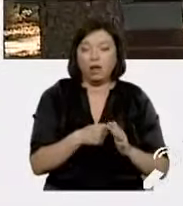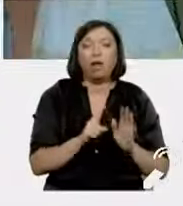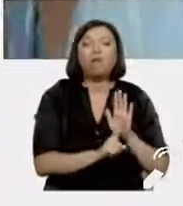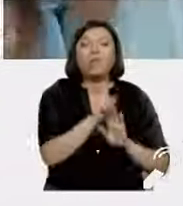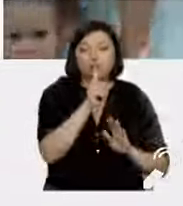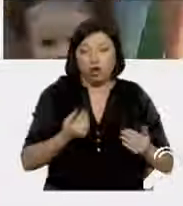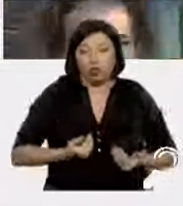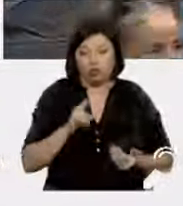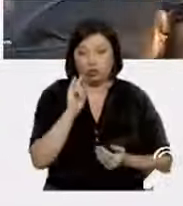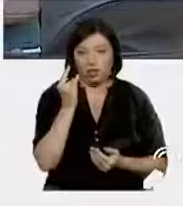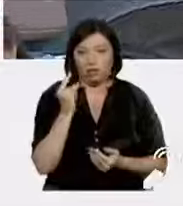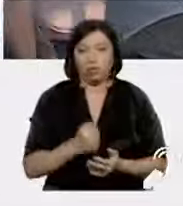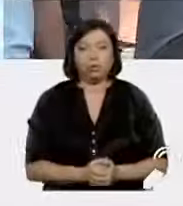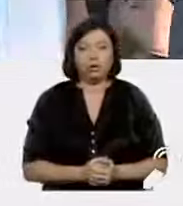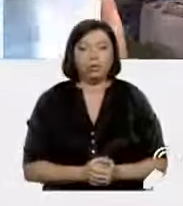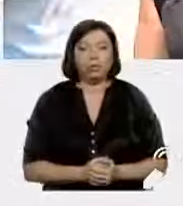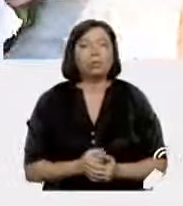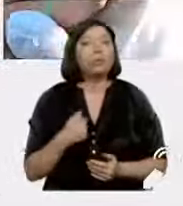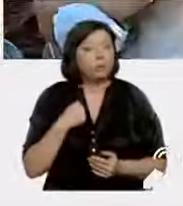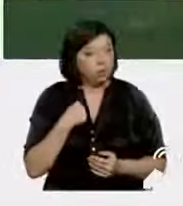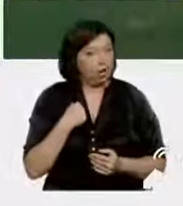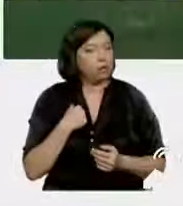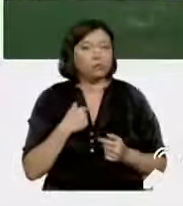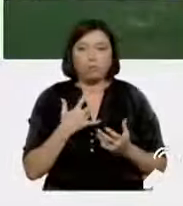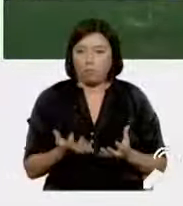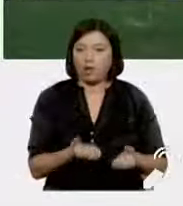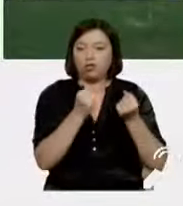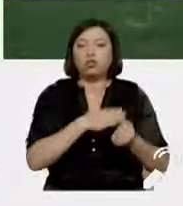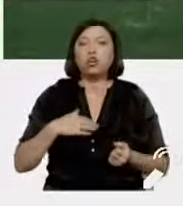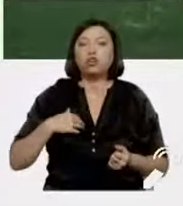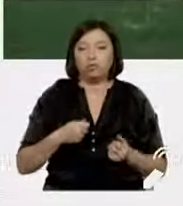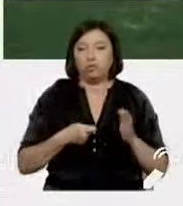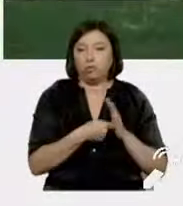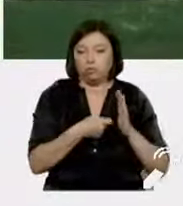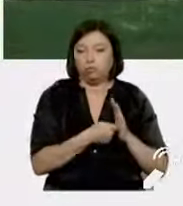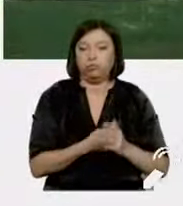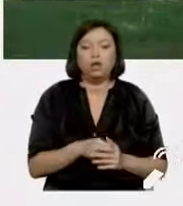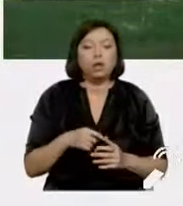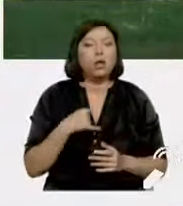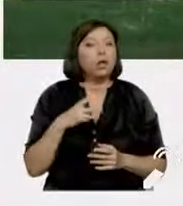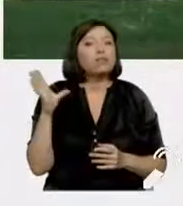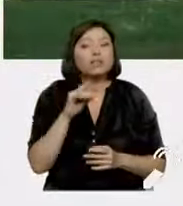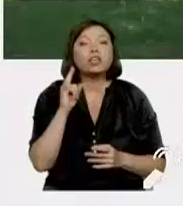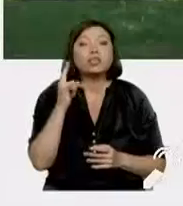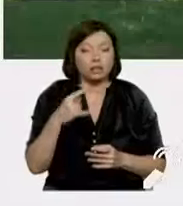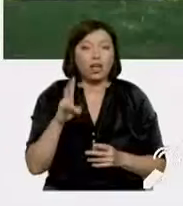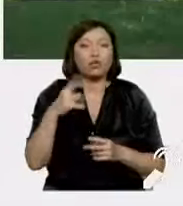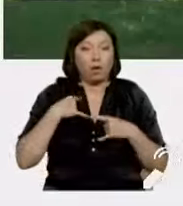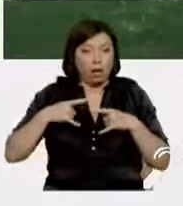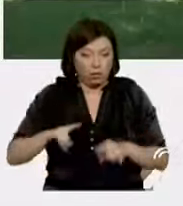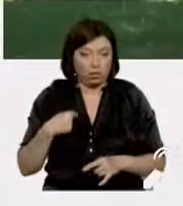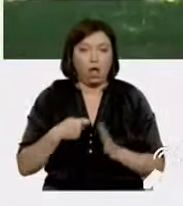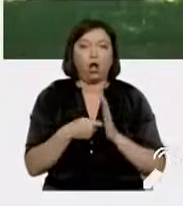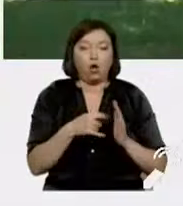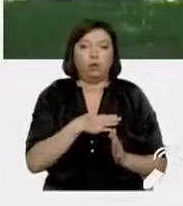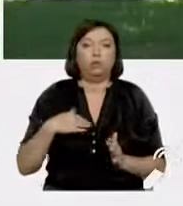primele luni de viață ale copiilor. Susțin alăptarea, deci își particip, toți copiii am alăptat și cred că